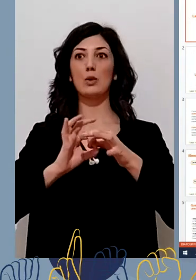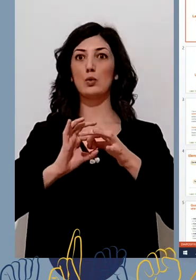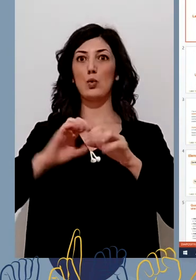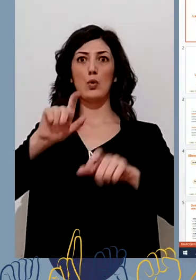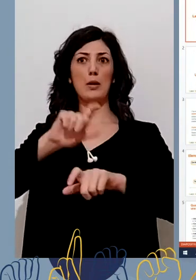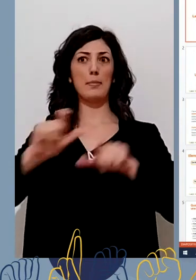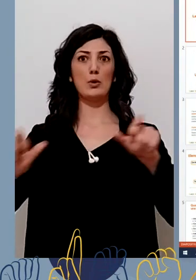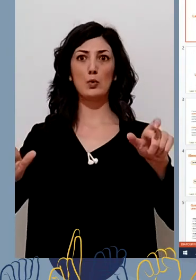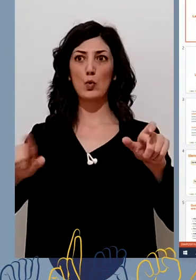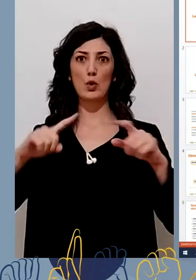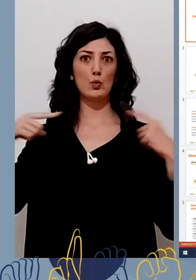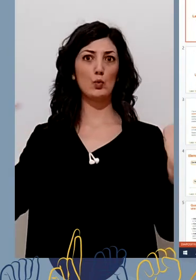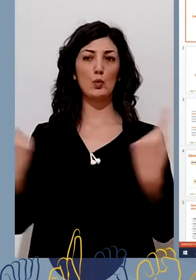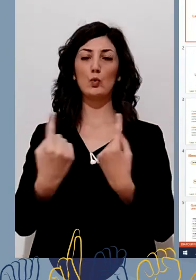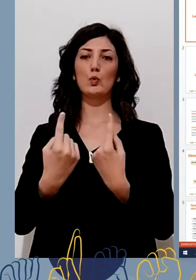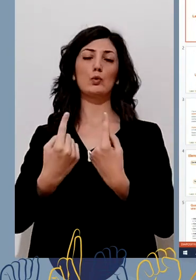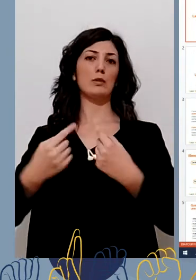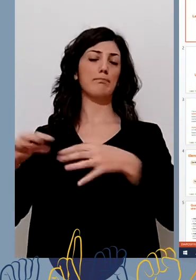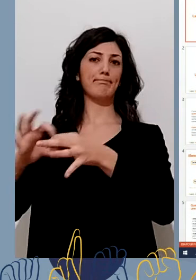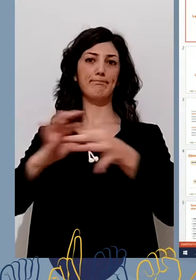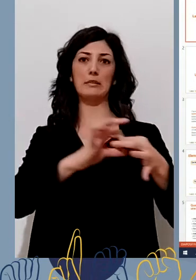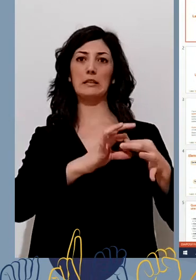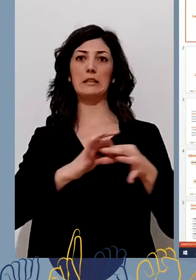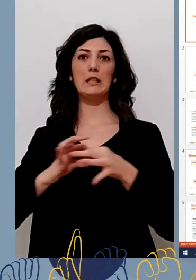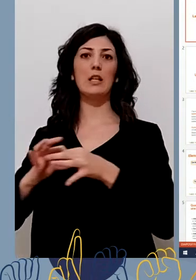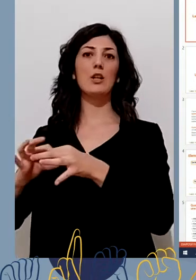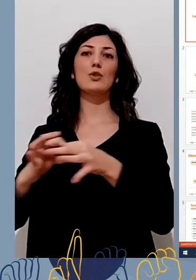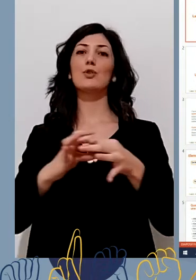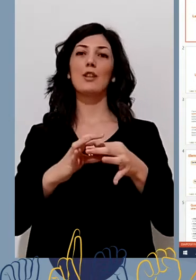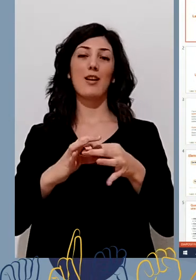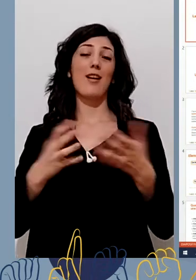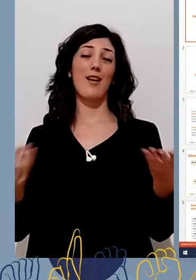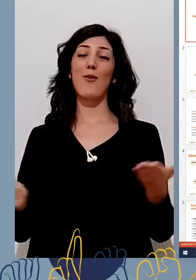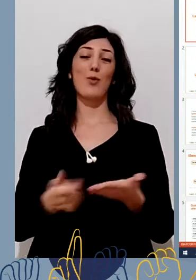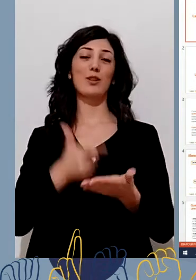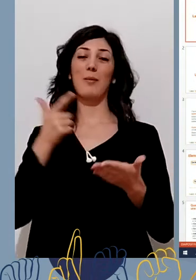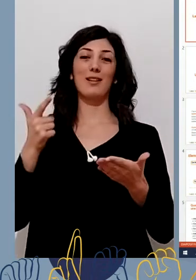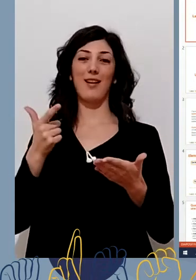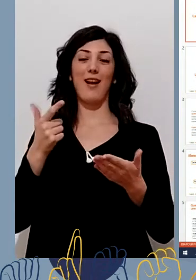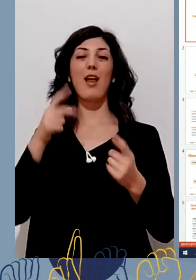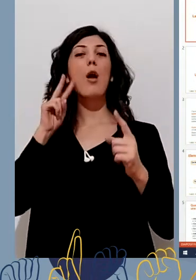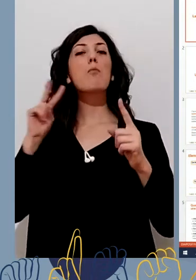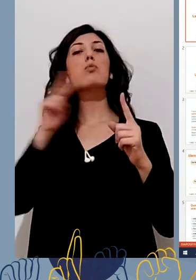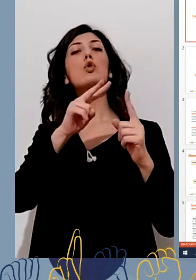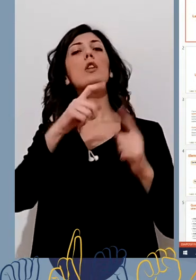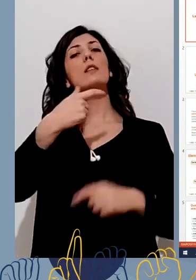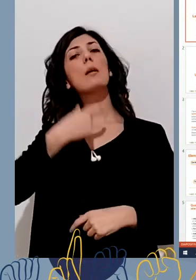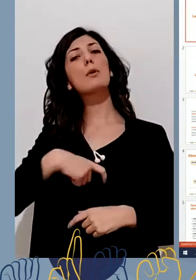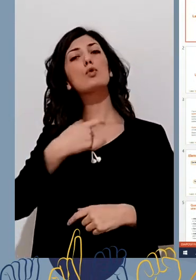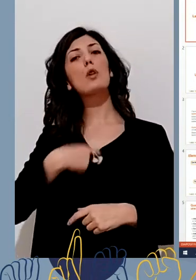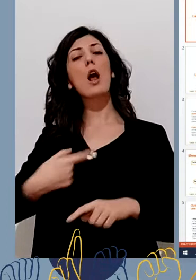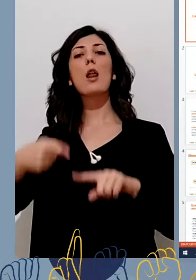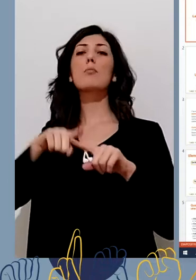terreno comune dove poter comunicare, è assolutamente fondamentale sia da un punto di vista personale che da un punto di vista